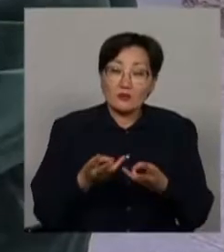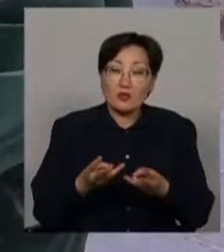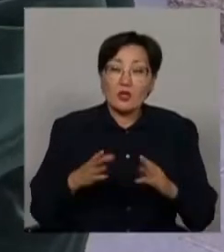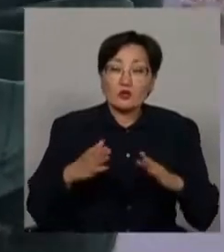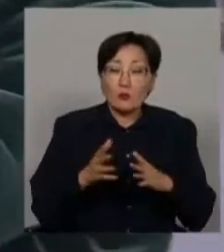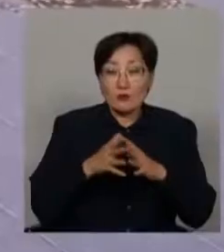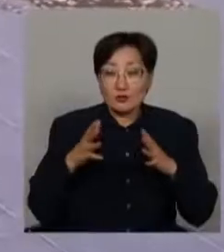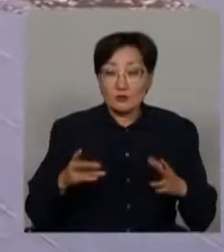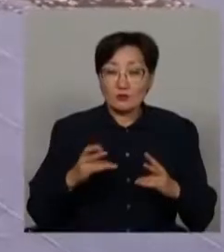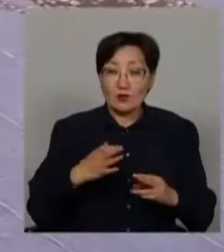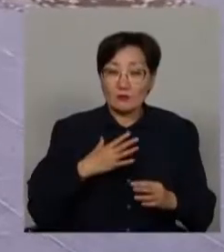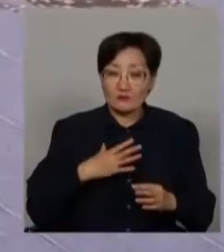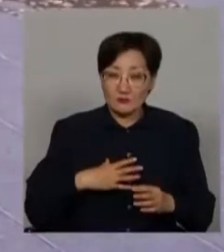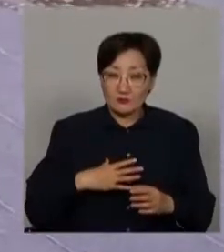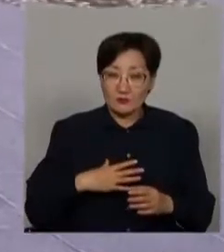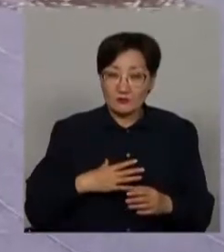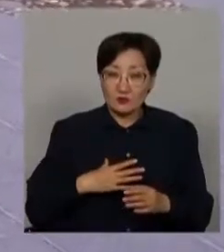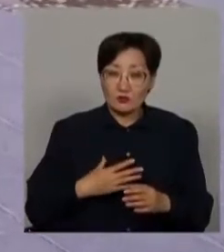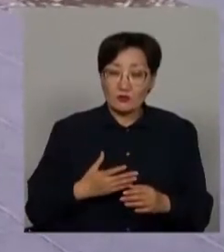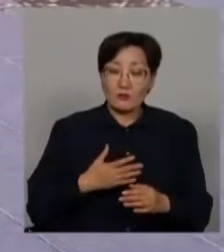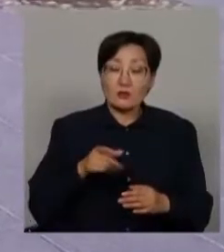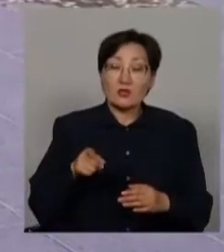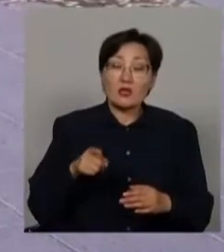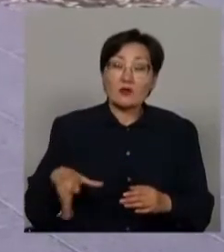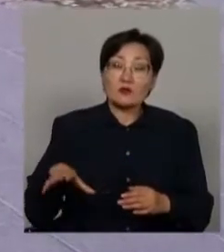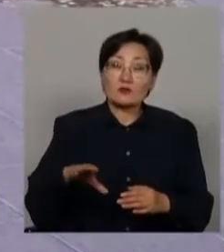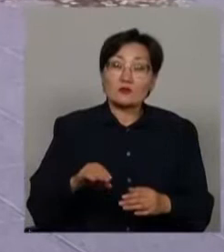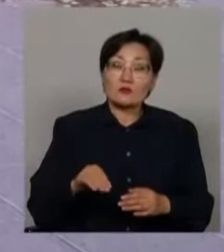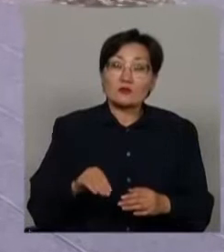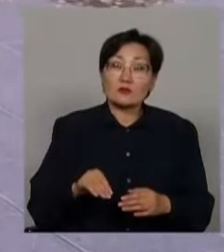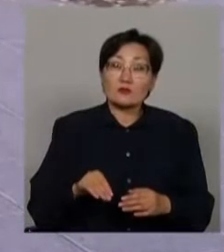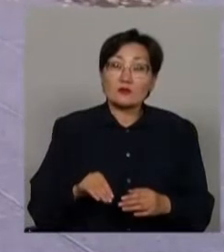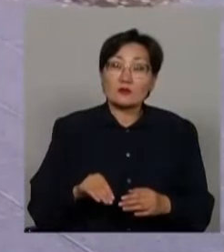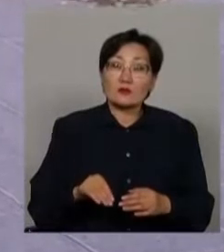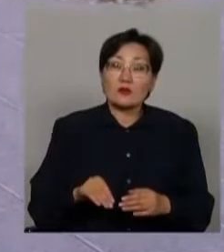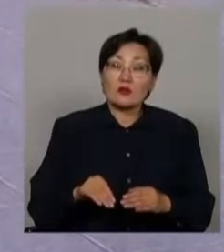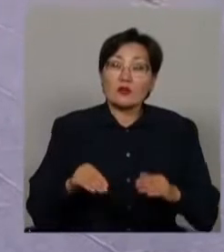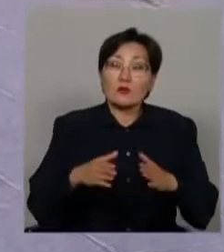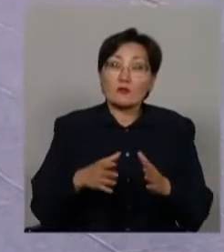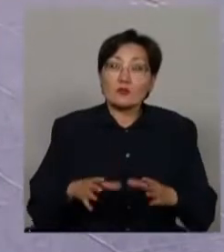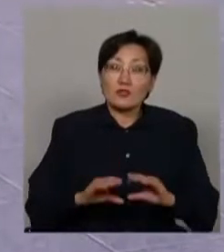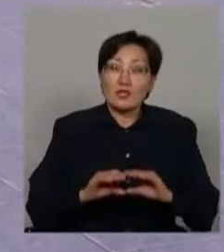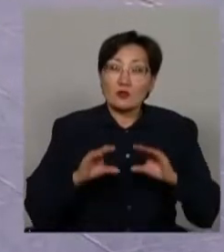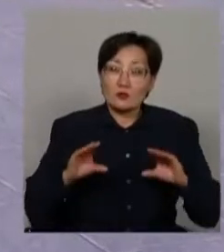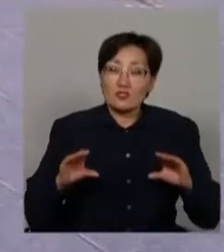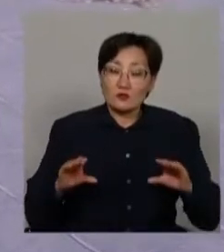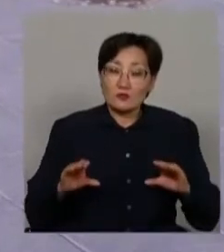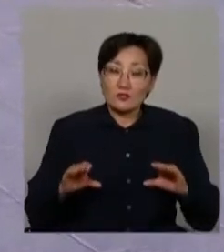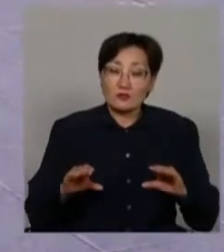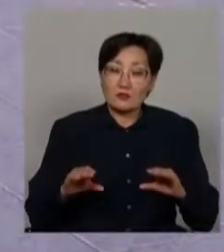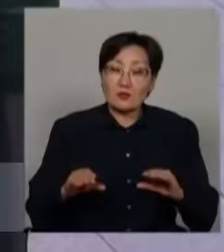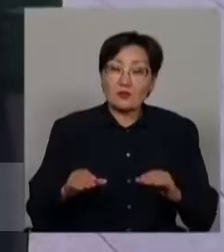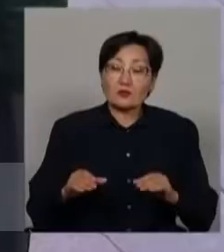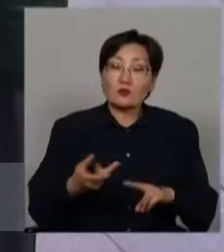но нам пришлось там... Ну, все равно еще ребята там на матрасах спят, надувных, то есть, которые с собой